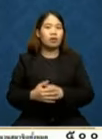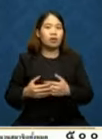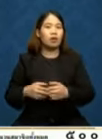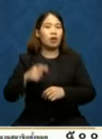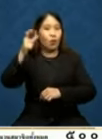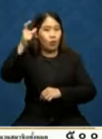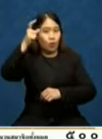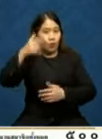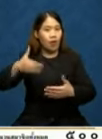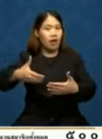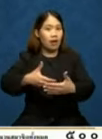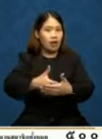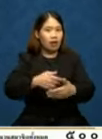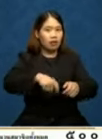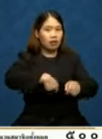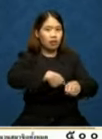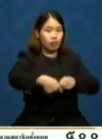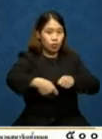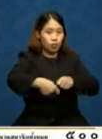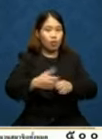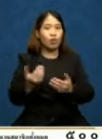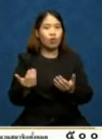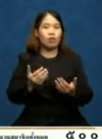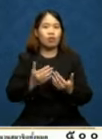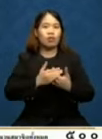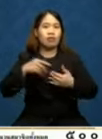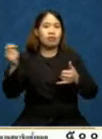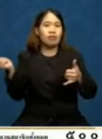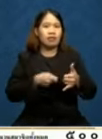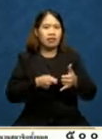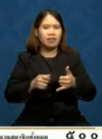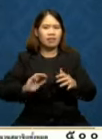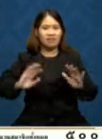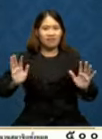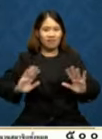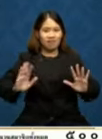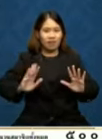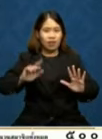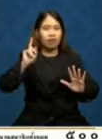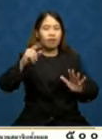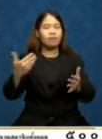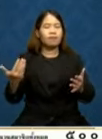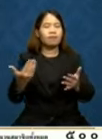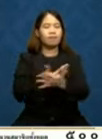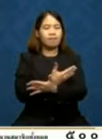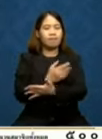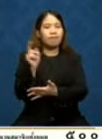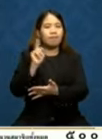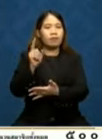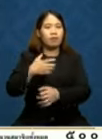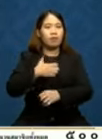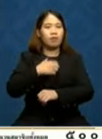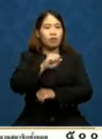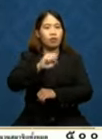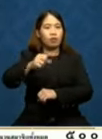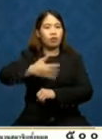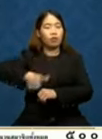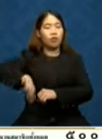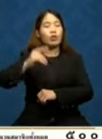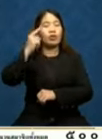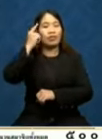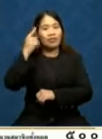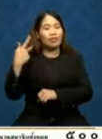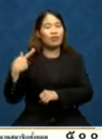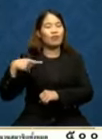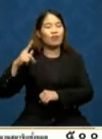รักลูกต้องไม่ตีค่ะวันนี้ที่ฉันก็ขอเชิญชวนนะคะให้ผู้แทนราษฎรที่นั่งอยู่ในสภาแห่งนี้ทุกคนเอาผลประโย